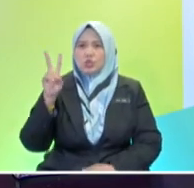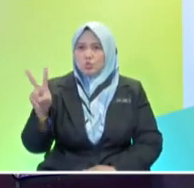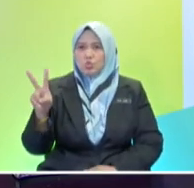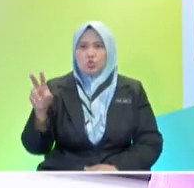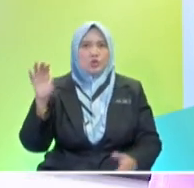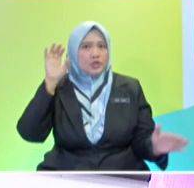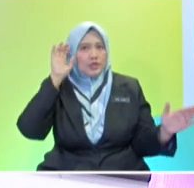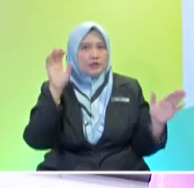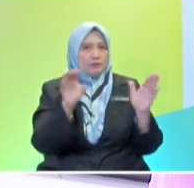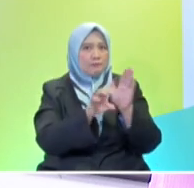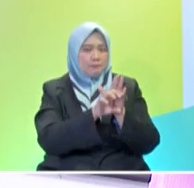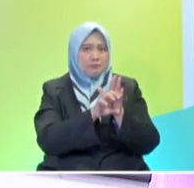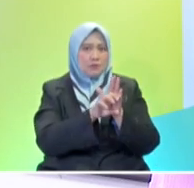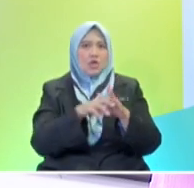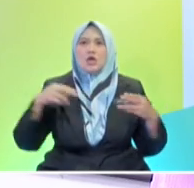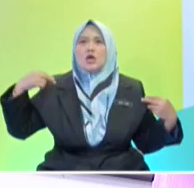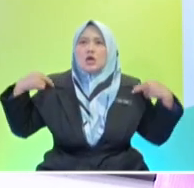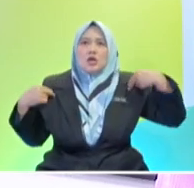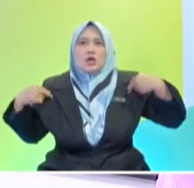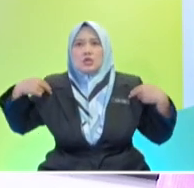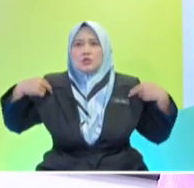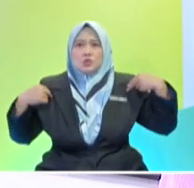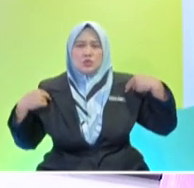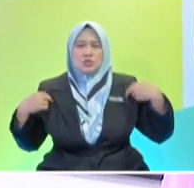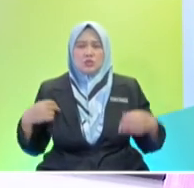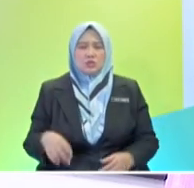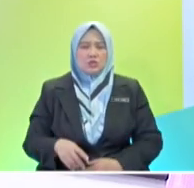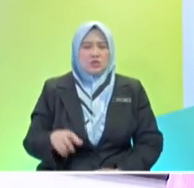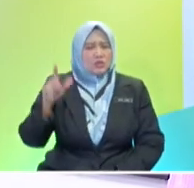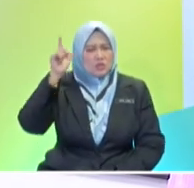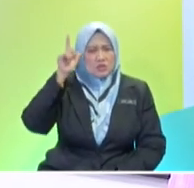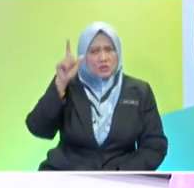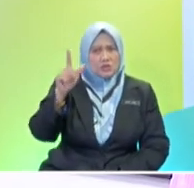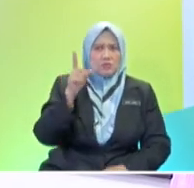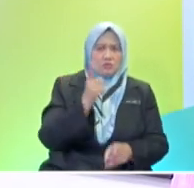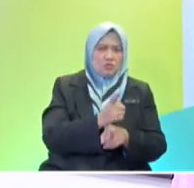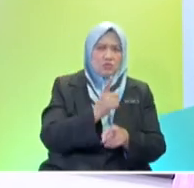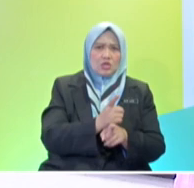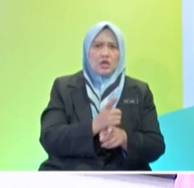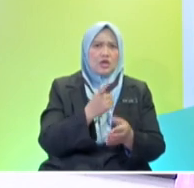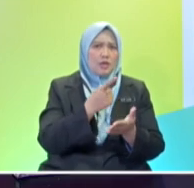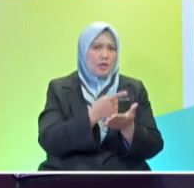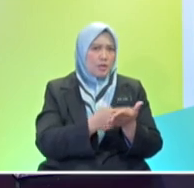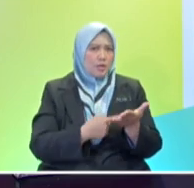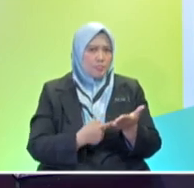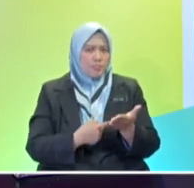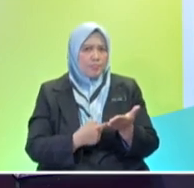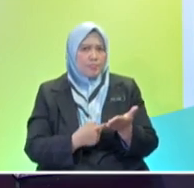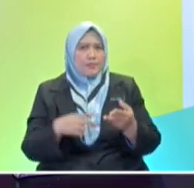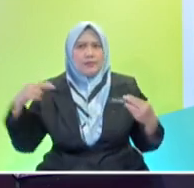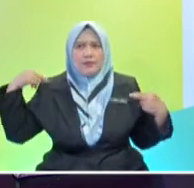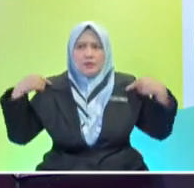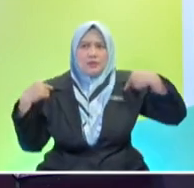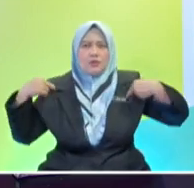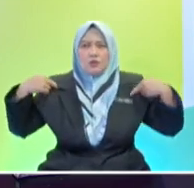dua haiwan. Baiklah. Jadi sekarang Mira cuba tengok betul-betul apakah haiwan tersebut. Bila tengok haiwan ni